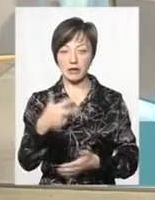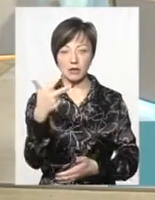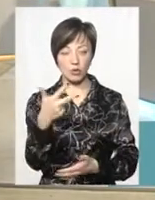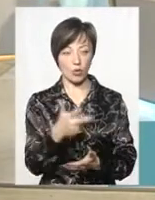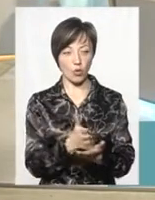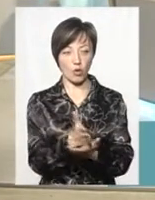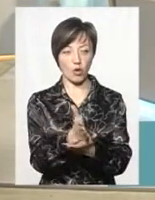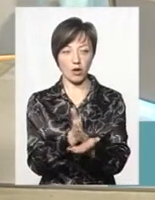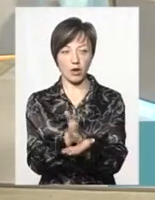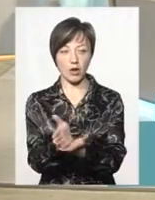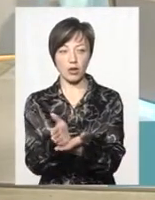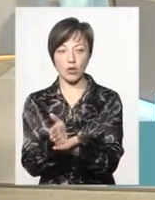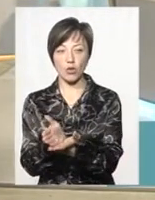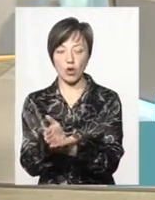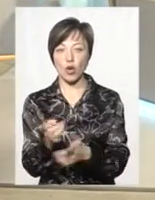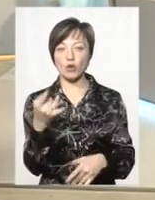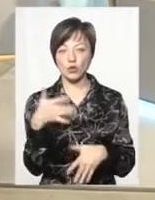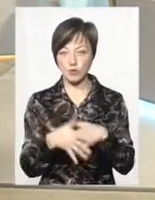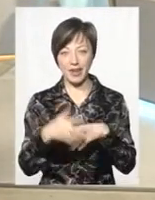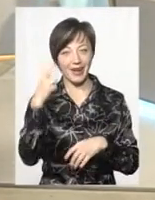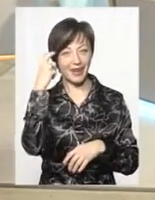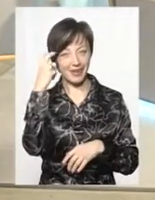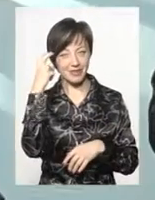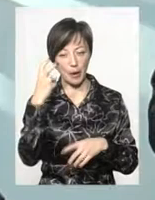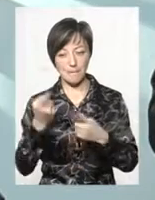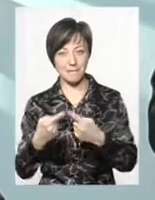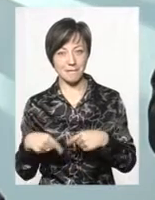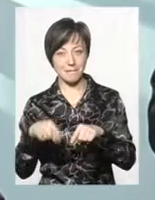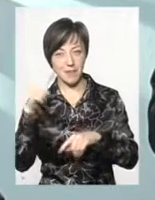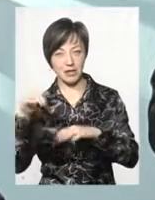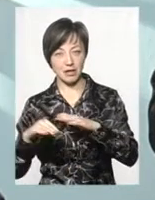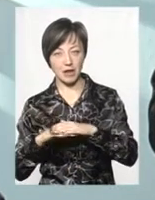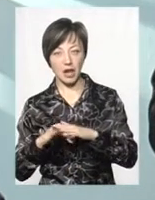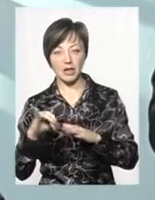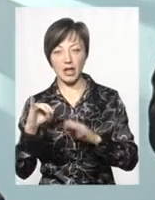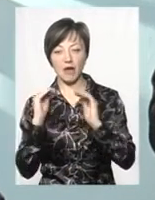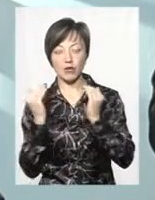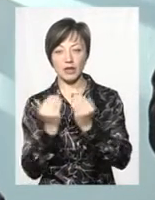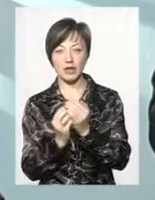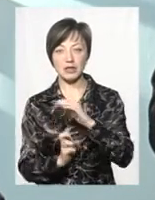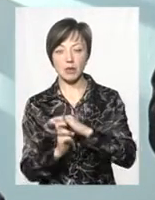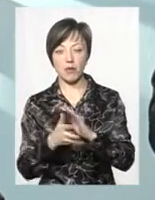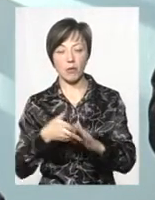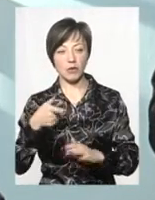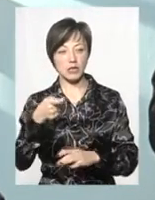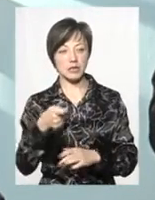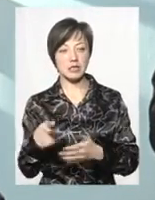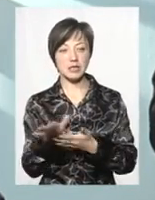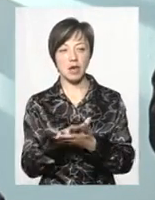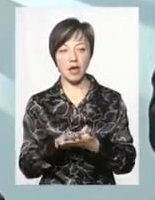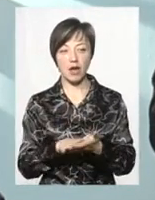що зрозуміло, що Київський патріархат і Автокефальна церква, вони подали письмові заяви